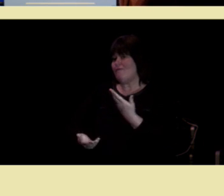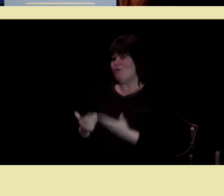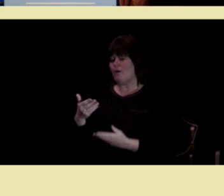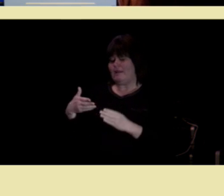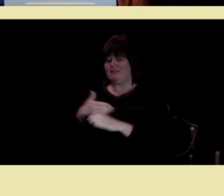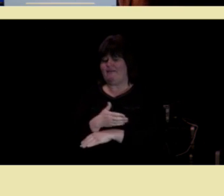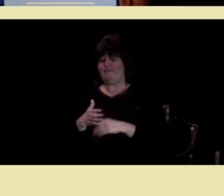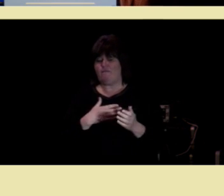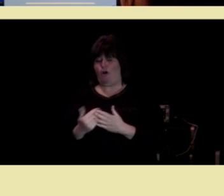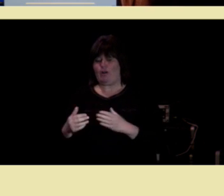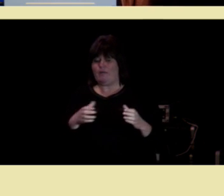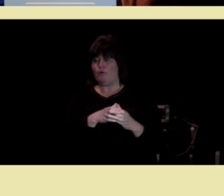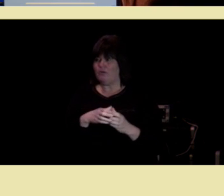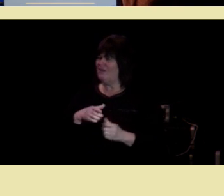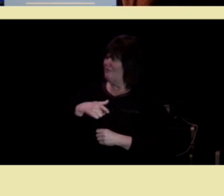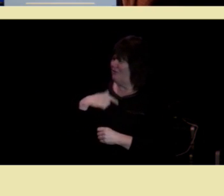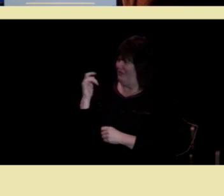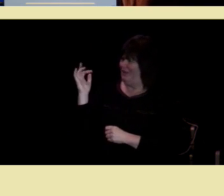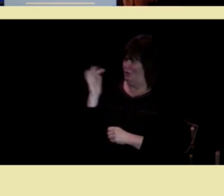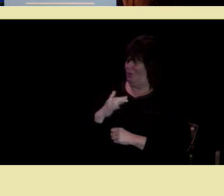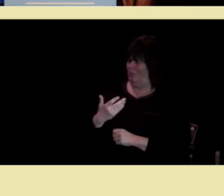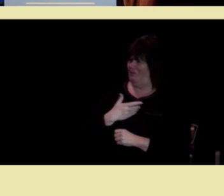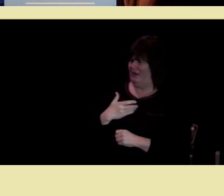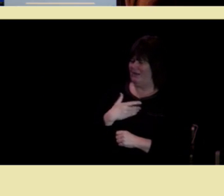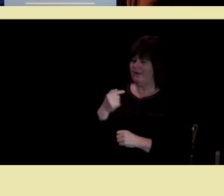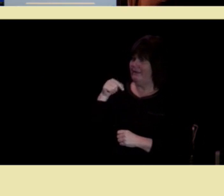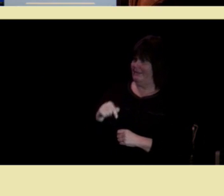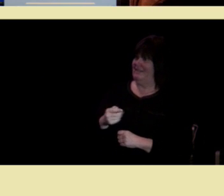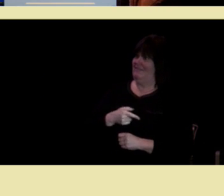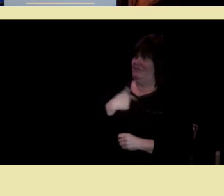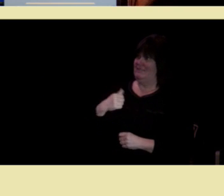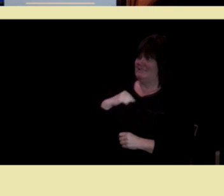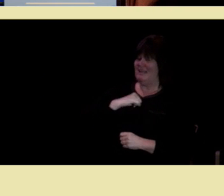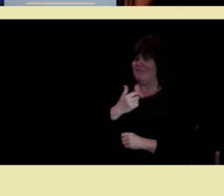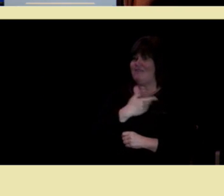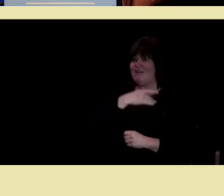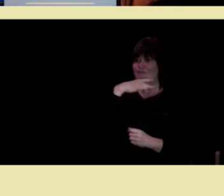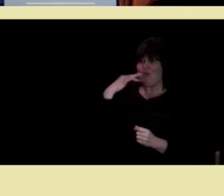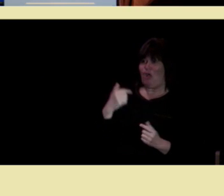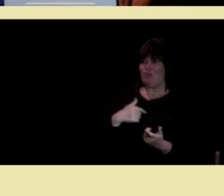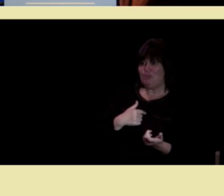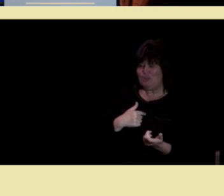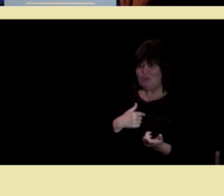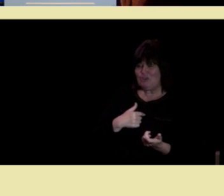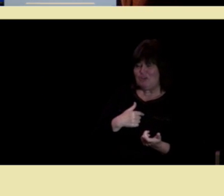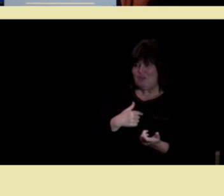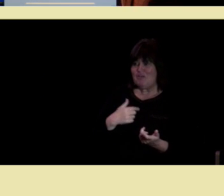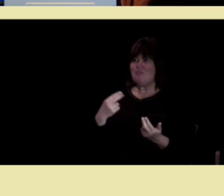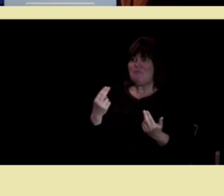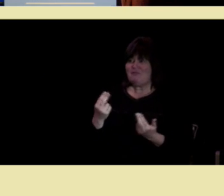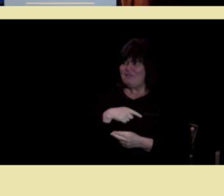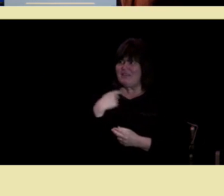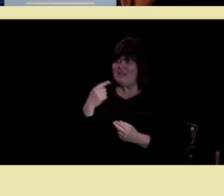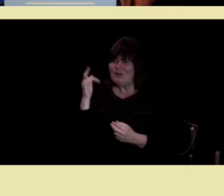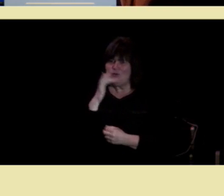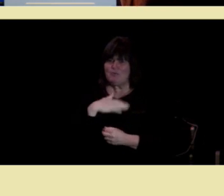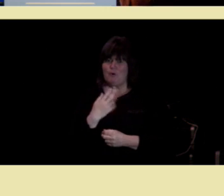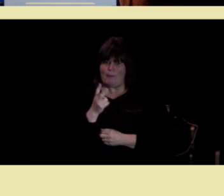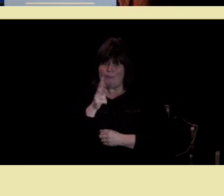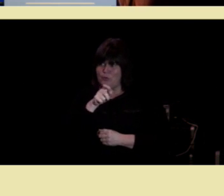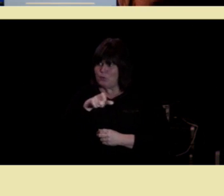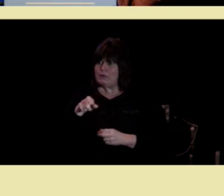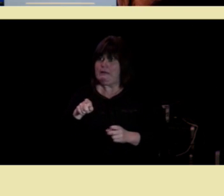for det lurer vi jo veldig på, ikke sant? Dette her er vi veldig fornøyd med selv, vi er veldig fornøyd med oss selv, men vi lurer jo på om brukerne er like fornøyd, om de